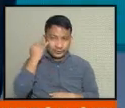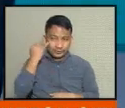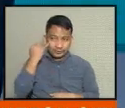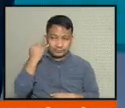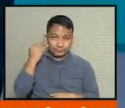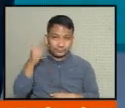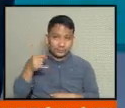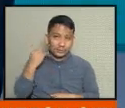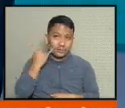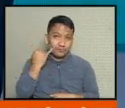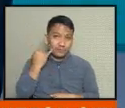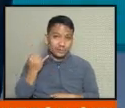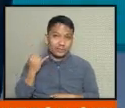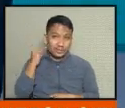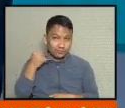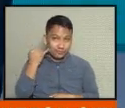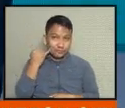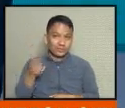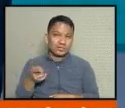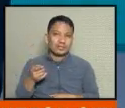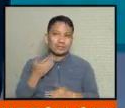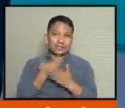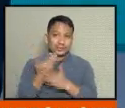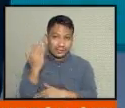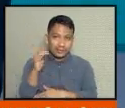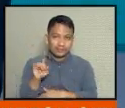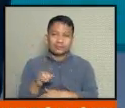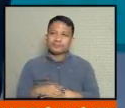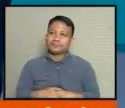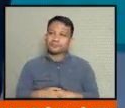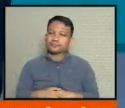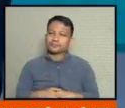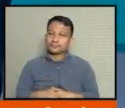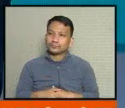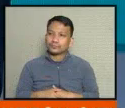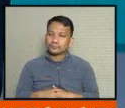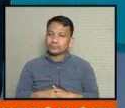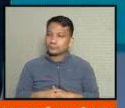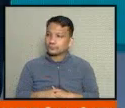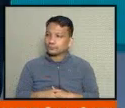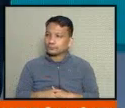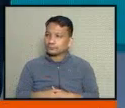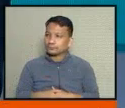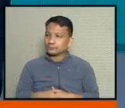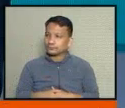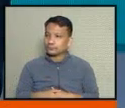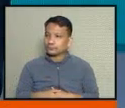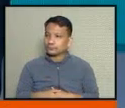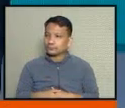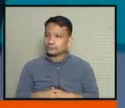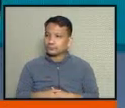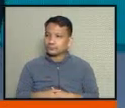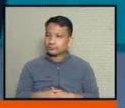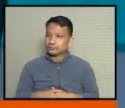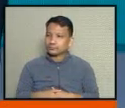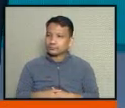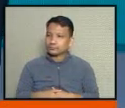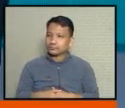love. Magandang tanghali po, Miss Judith. Madam.